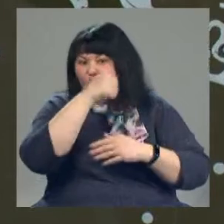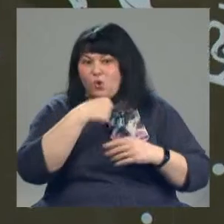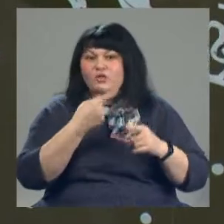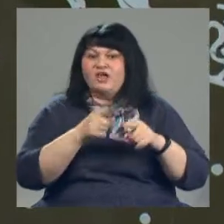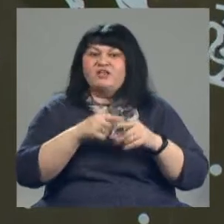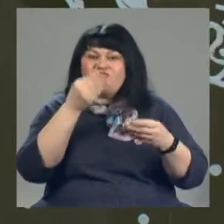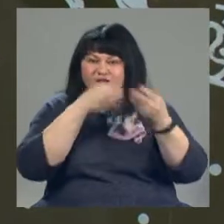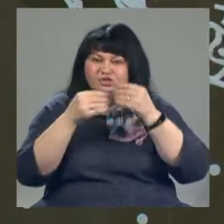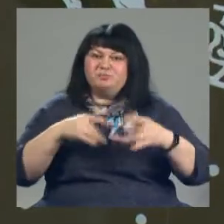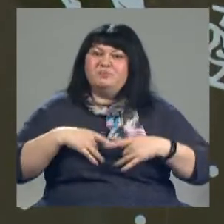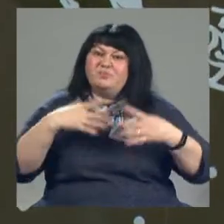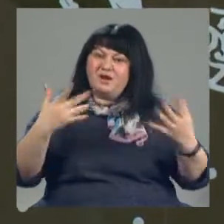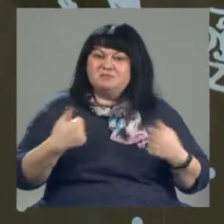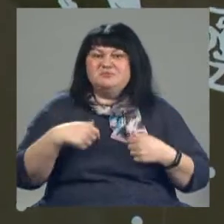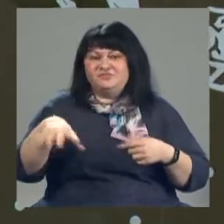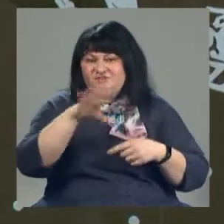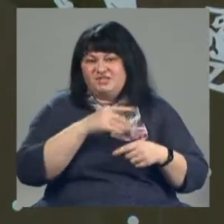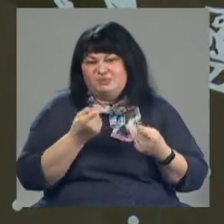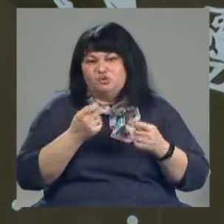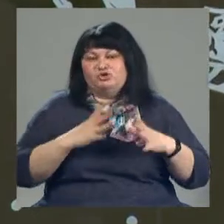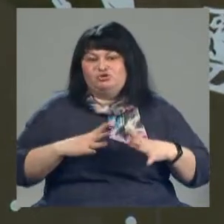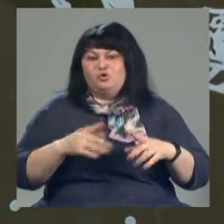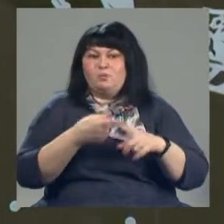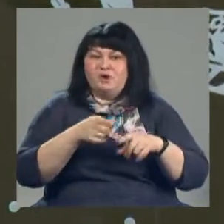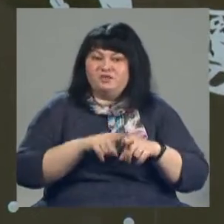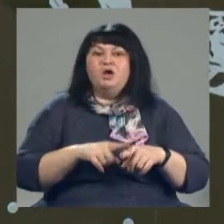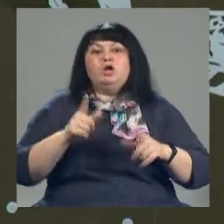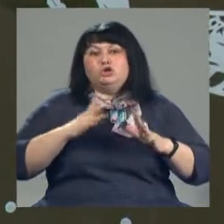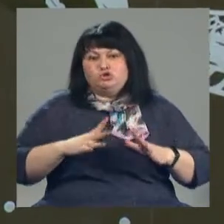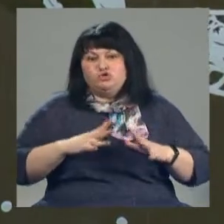немножко ждем этого. Ждем, когда закончится сложный